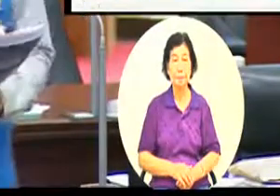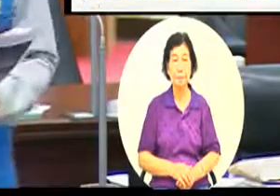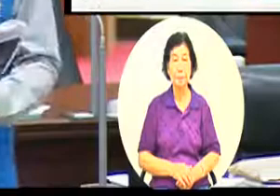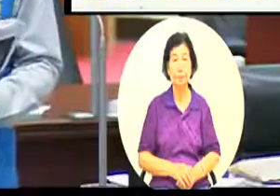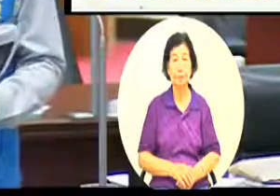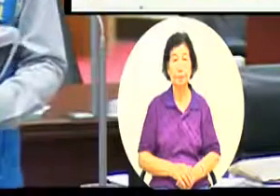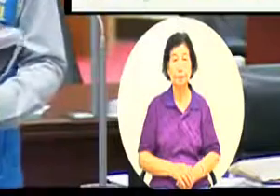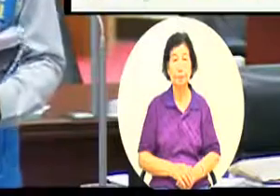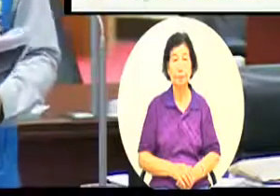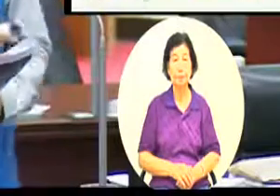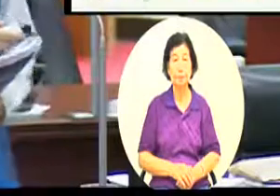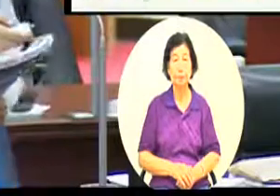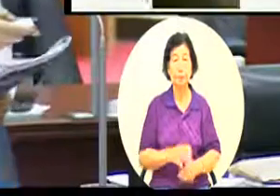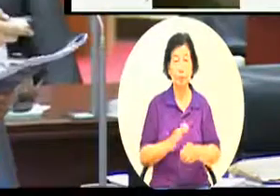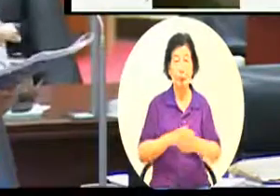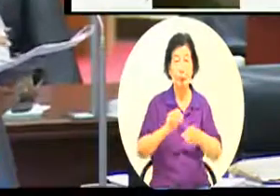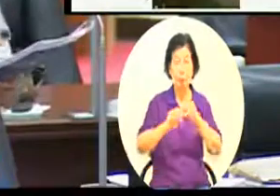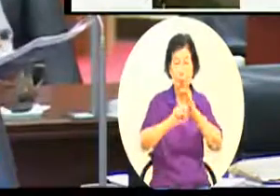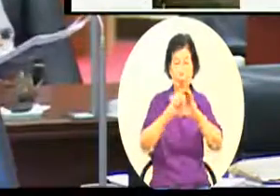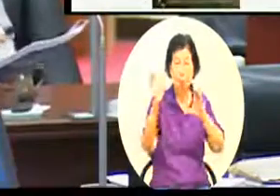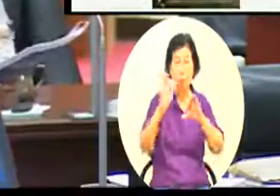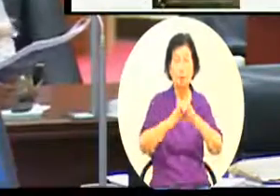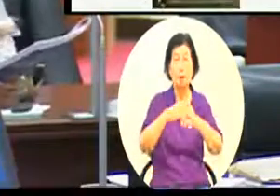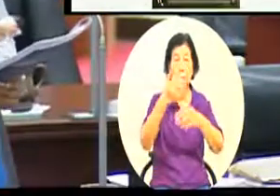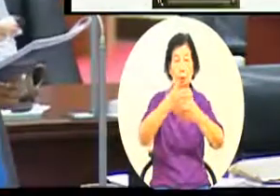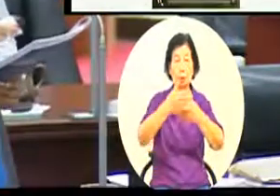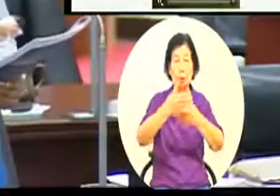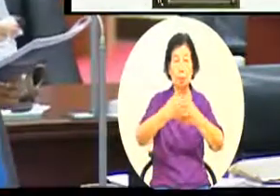帮我播一下影片好吗？